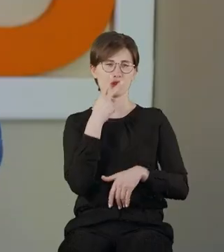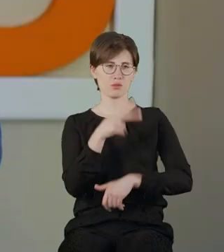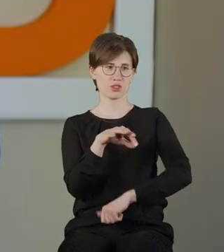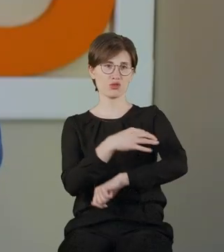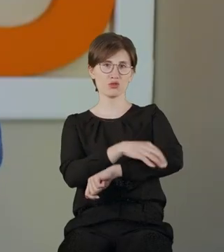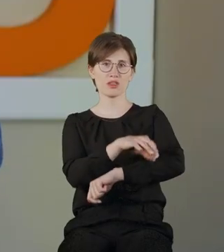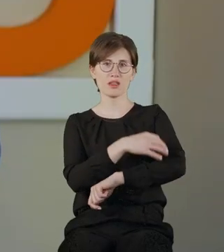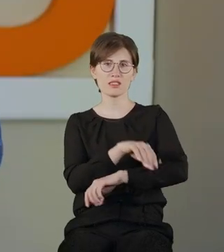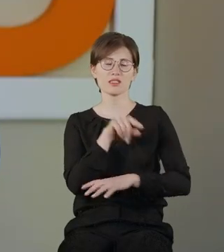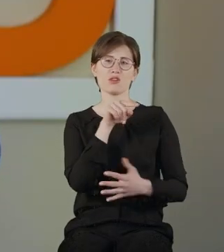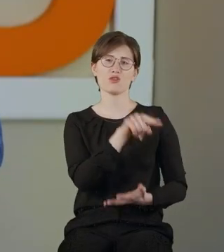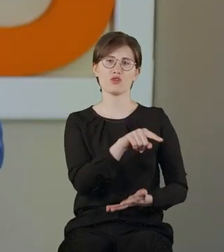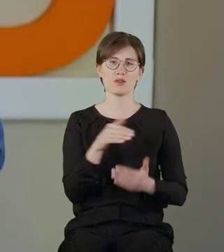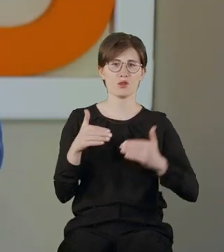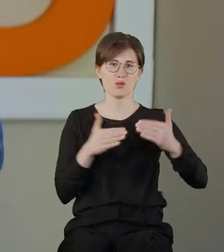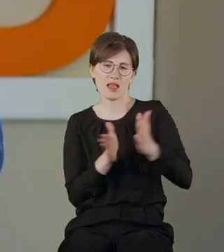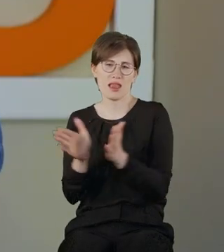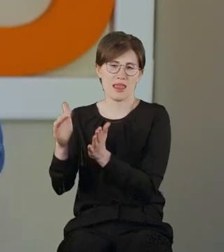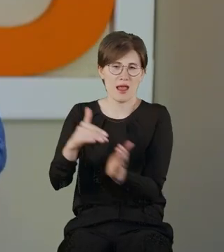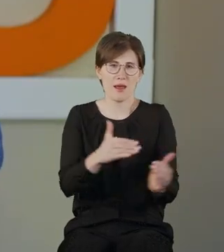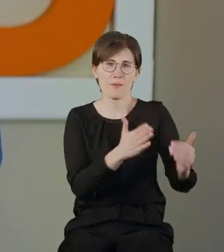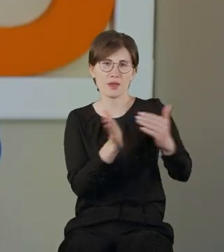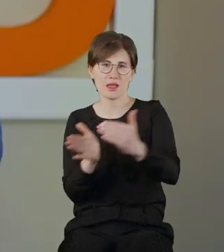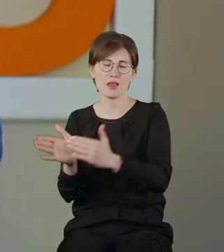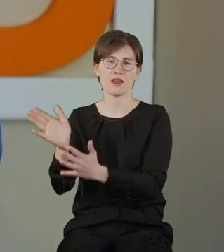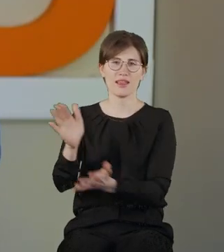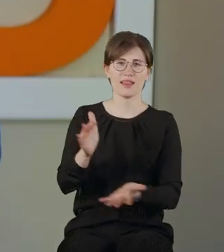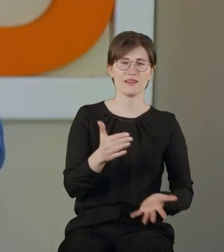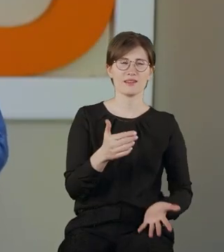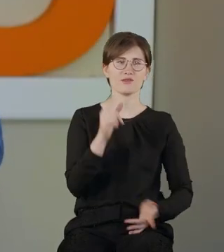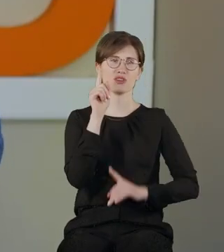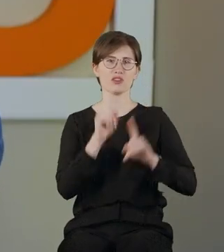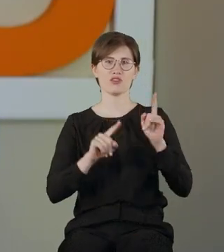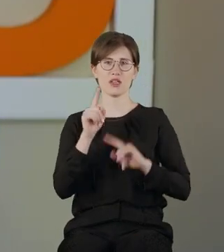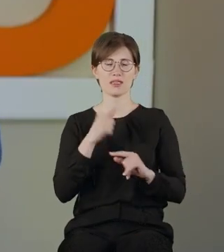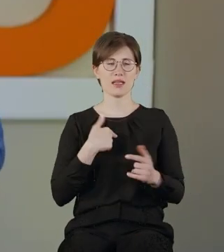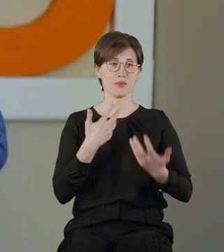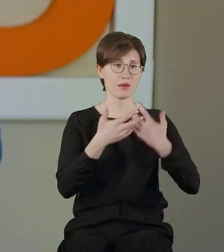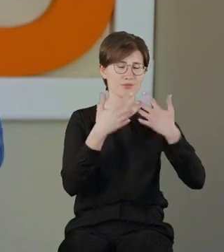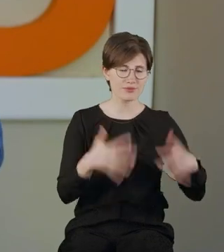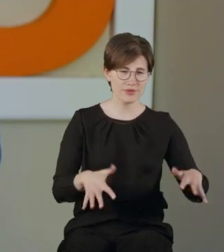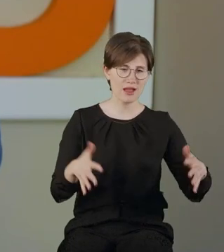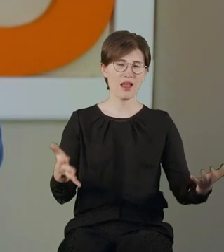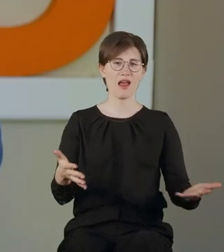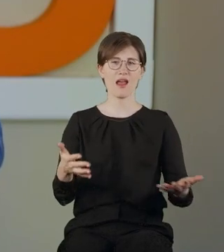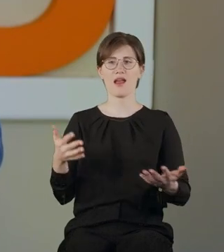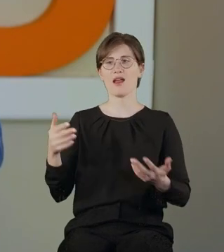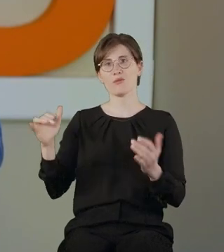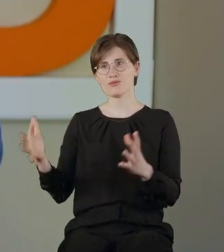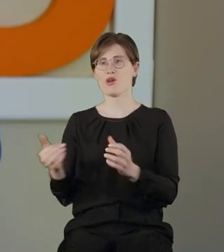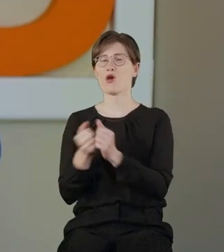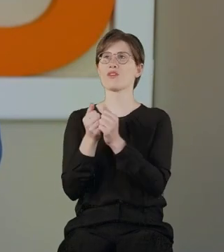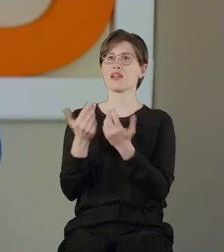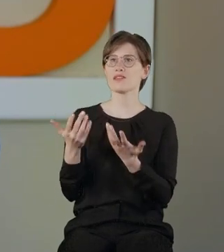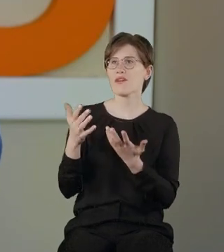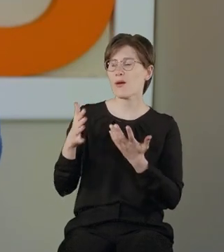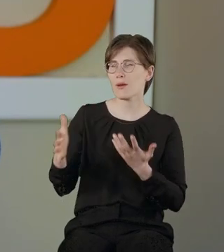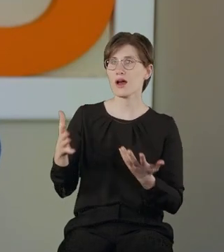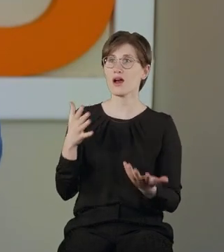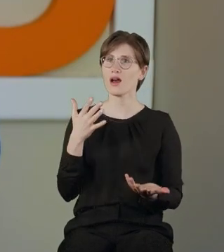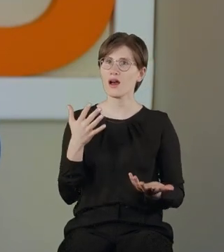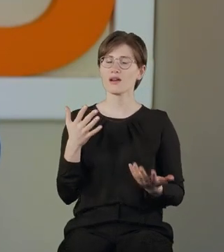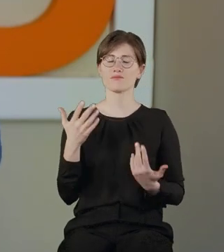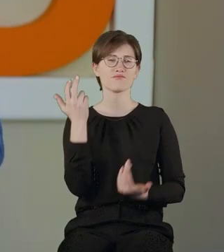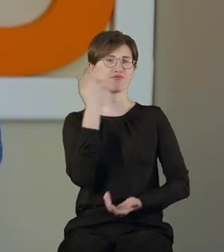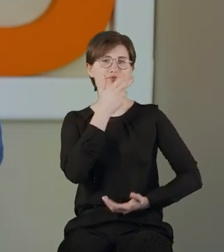uniwersytecie pewnego rodzaju labirynt. Labirynt, w którym raz gubiłam się, drugi raz odnajdywałam obszary, o